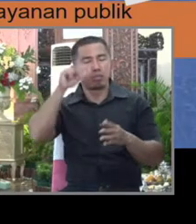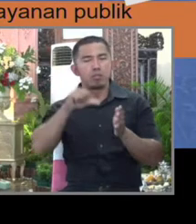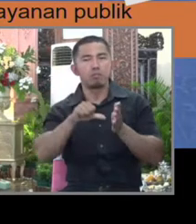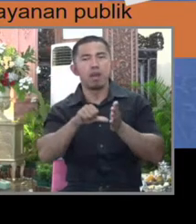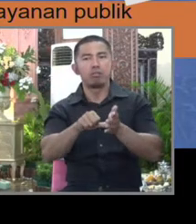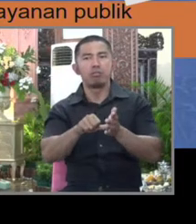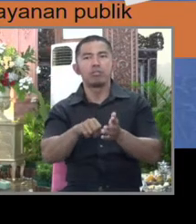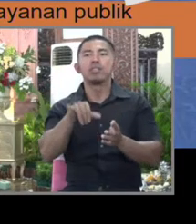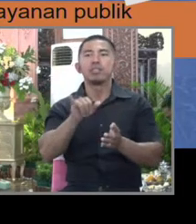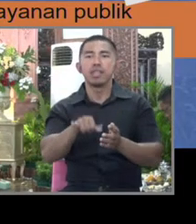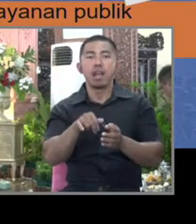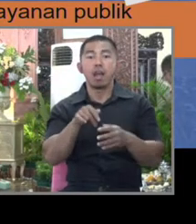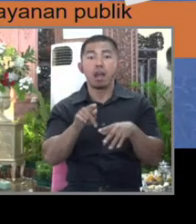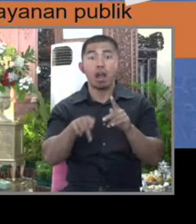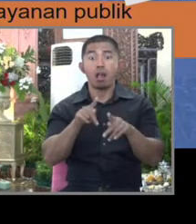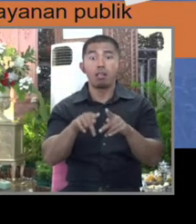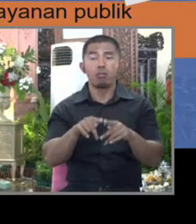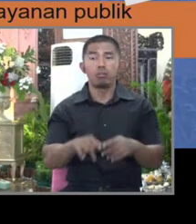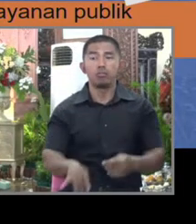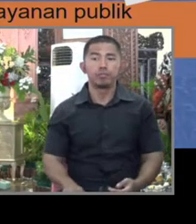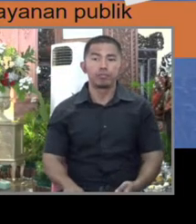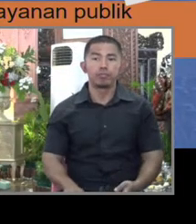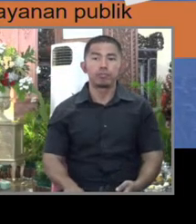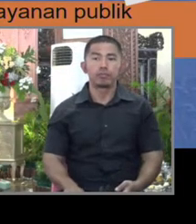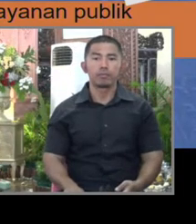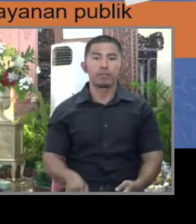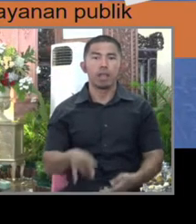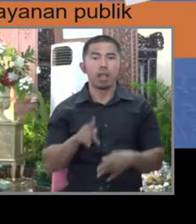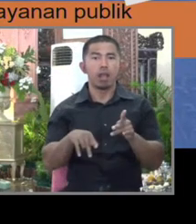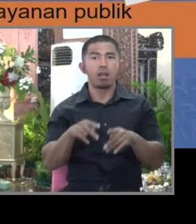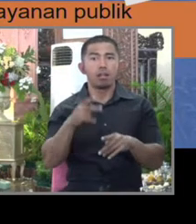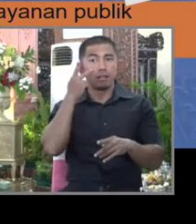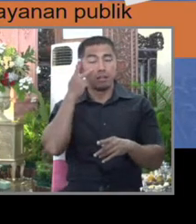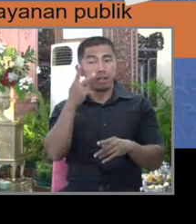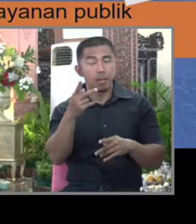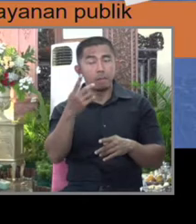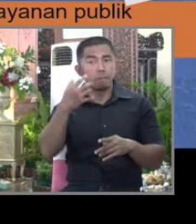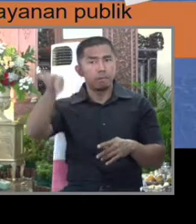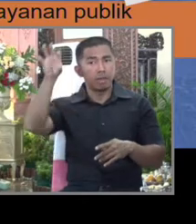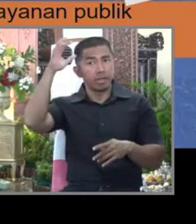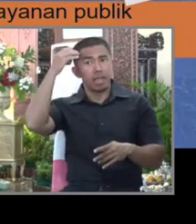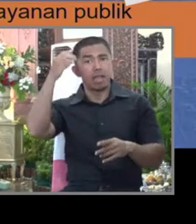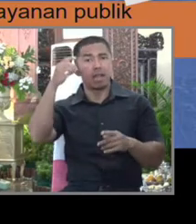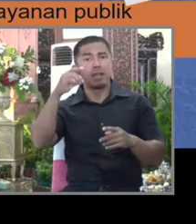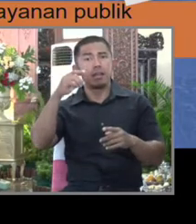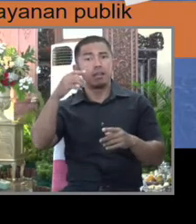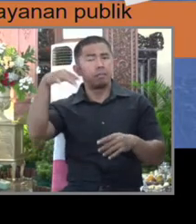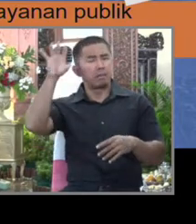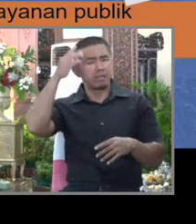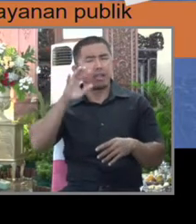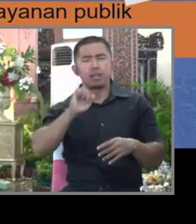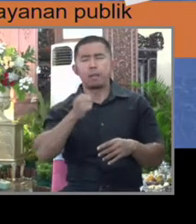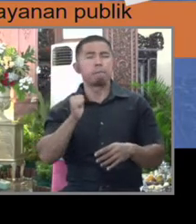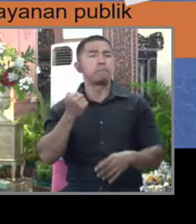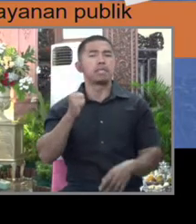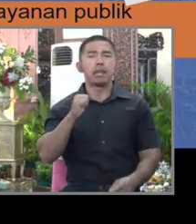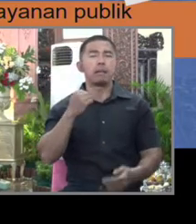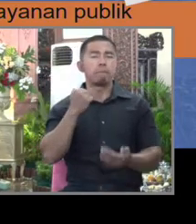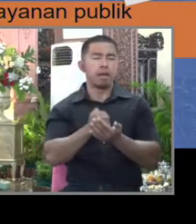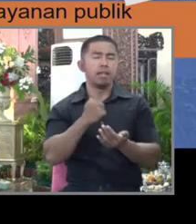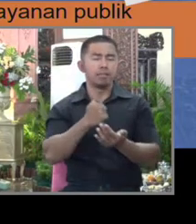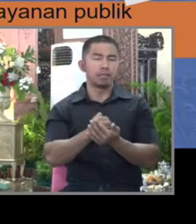memang kalau mengandalkan dari pemerintah Desa saya pemerintah daerah saja tidak akan mampu warna kita masih bertumpu